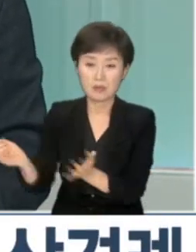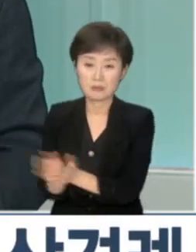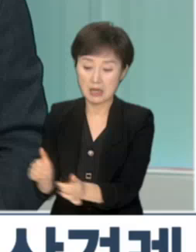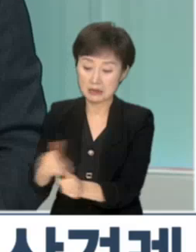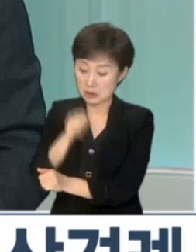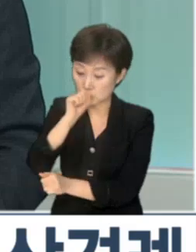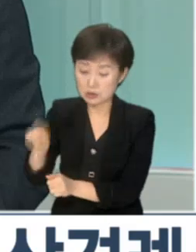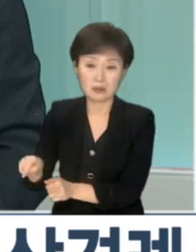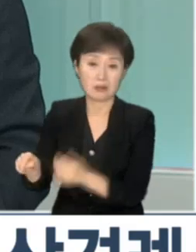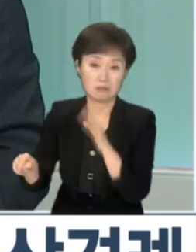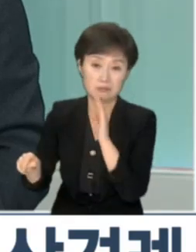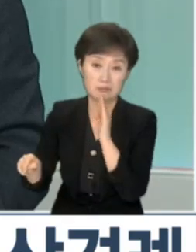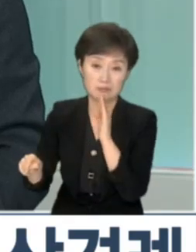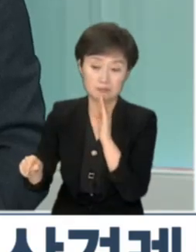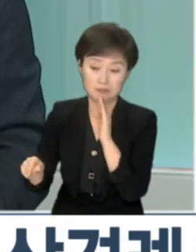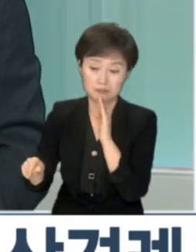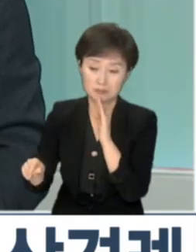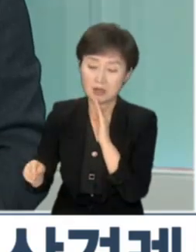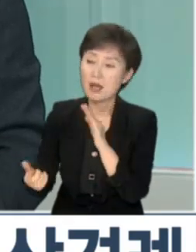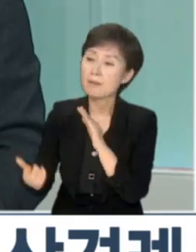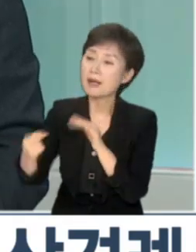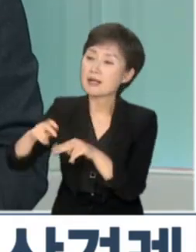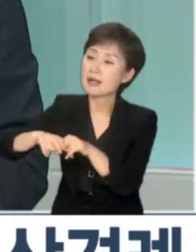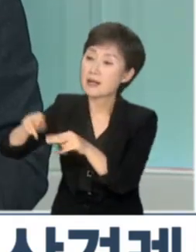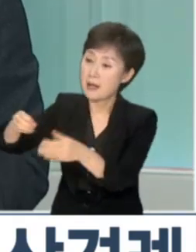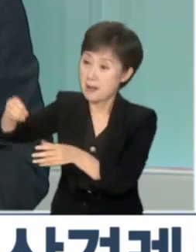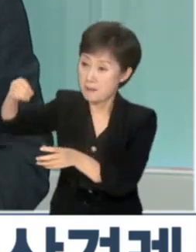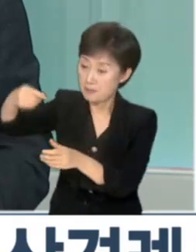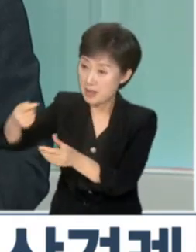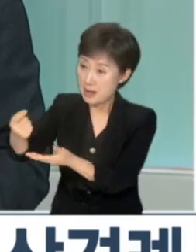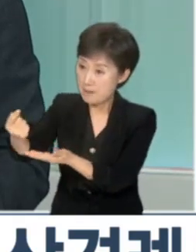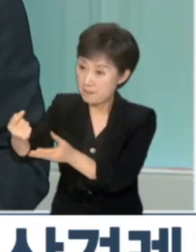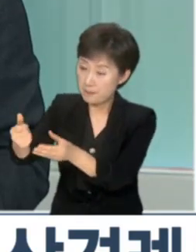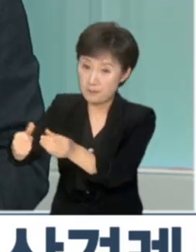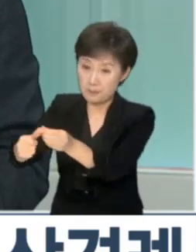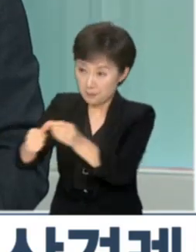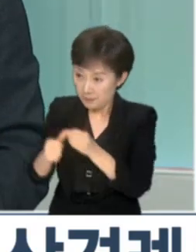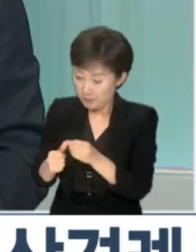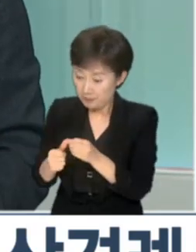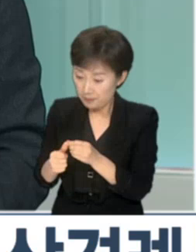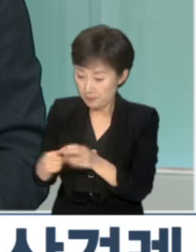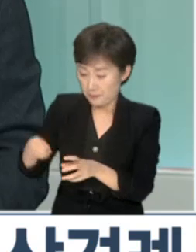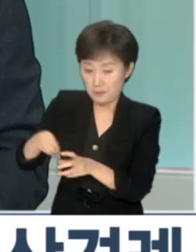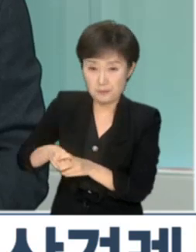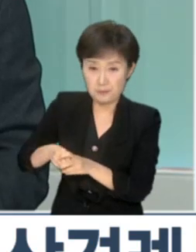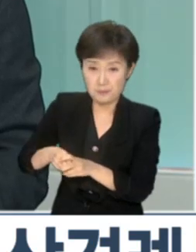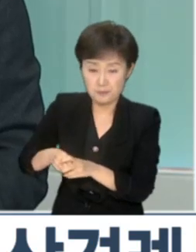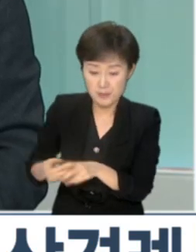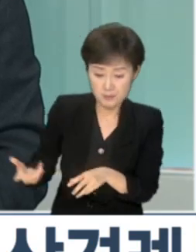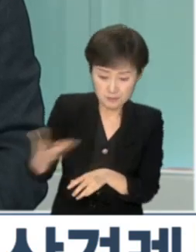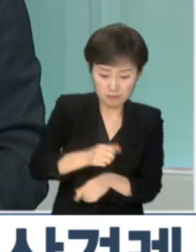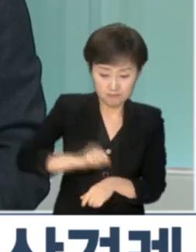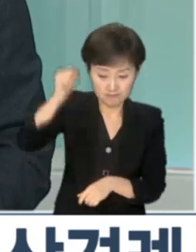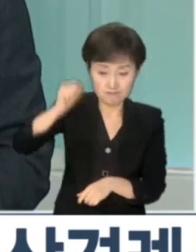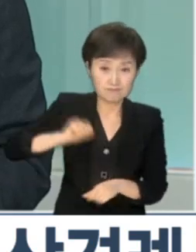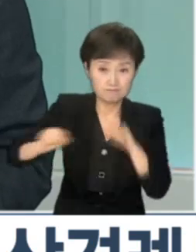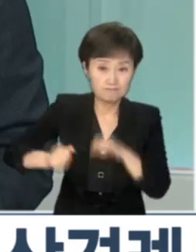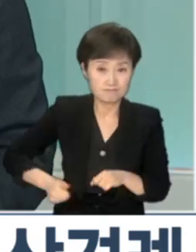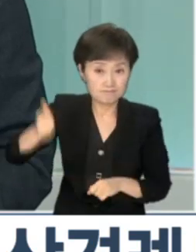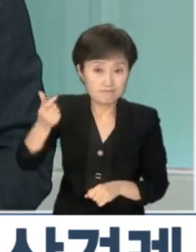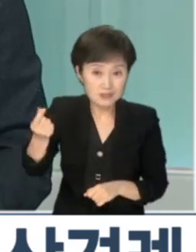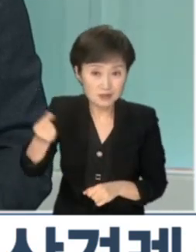빨리 등판시키셔가지고 전국을 돌면서 그 보수층의 결집을 촉구하는 게 낫지 않을까요? 그리고